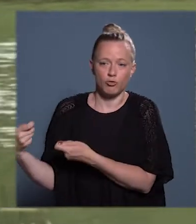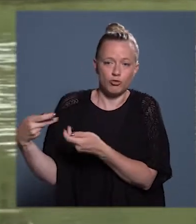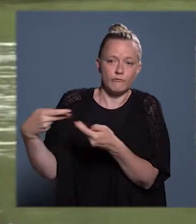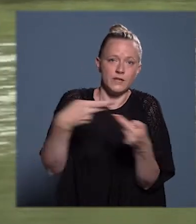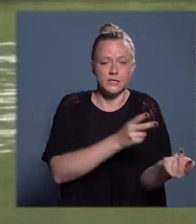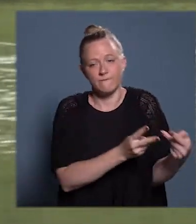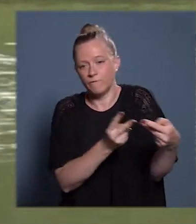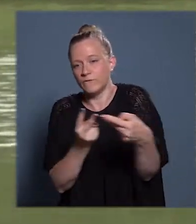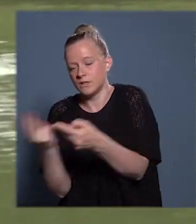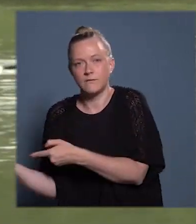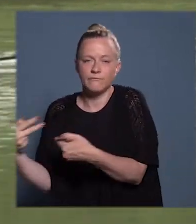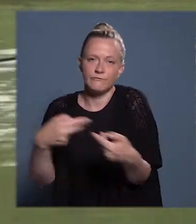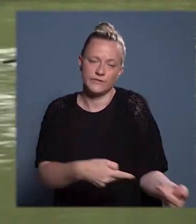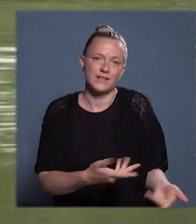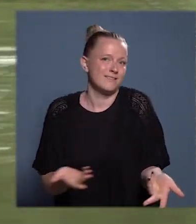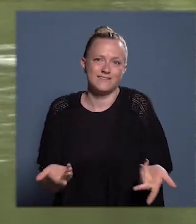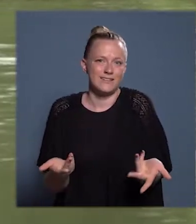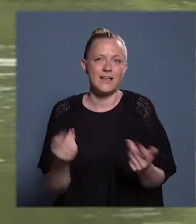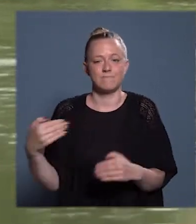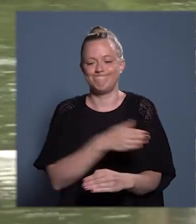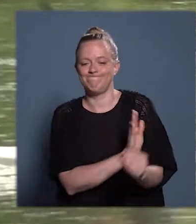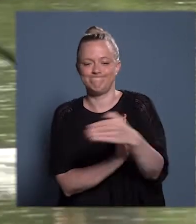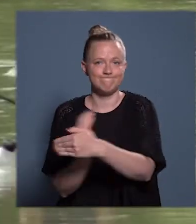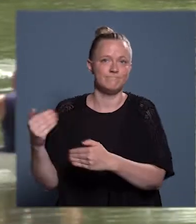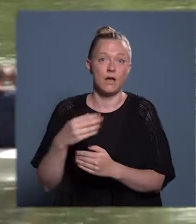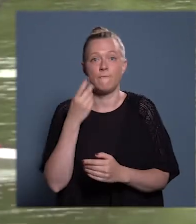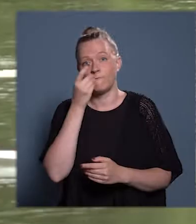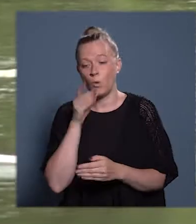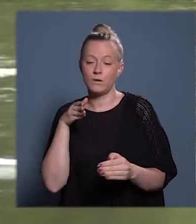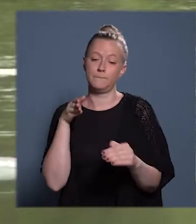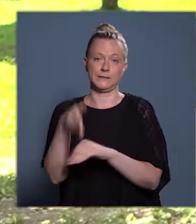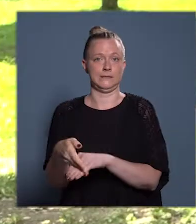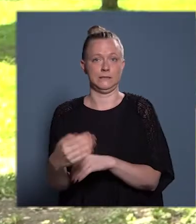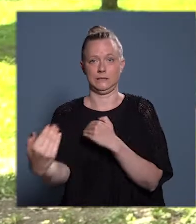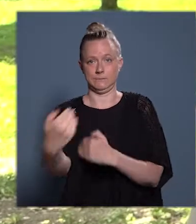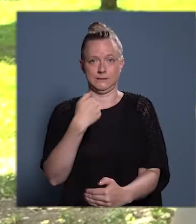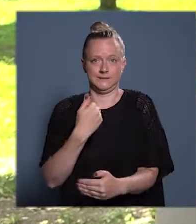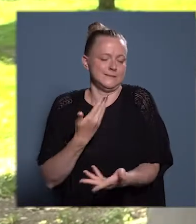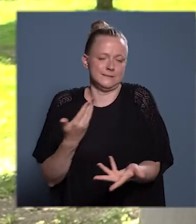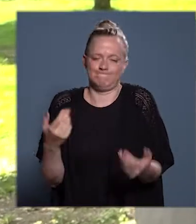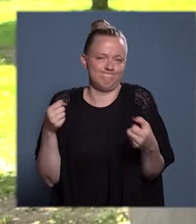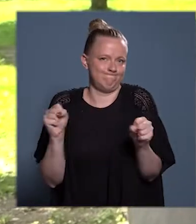ilyen keresztmozgásnál az ellenkező irányba biciklit engedni nem mertünk. Úgyhogy bízunk benne,